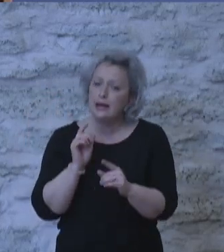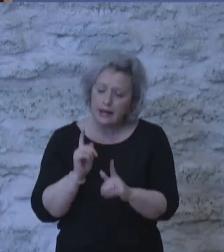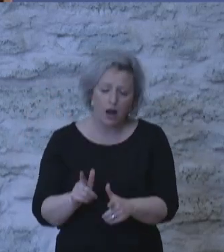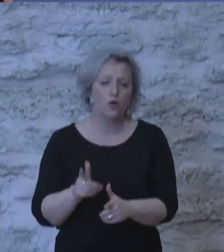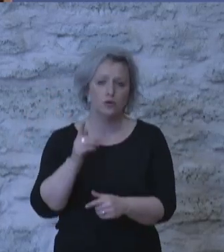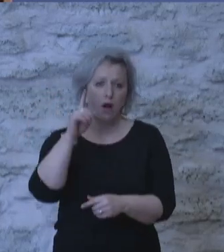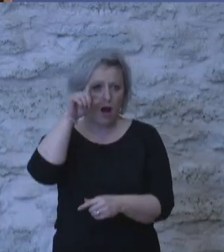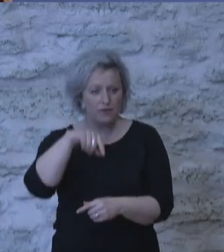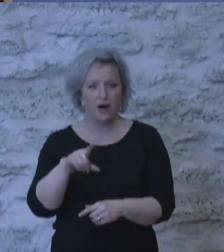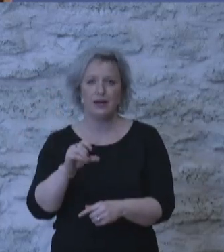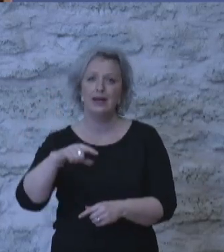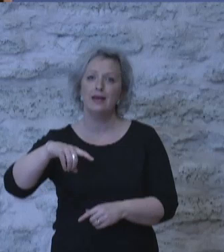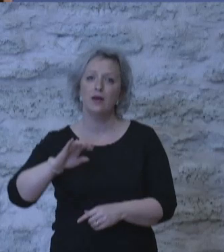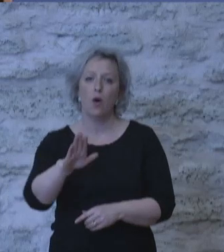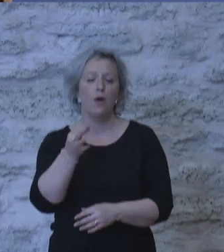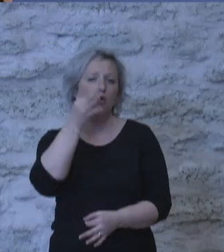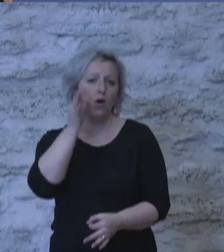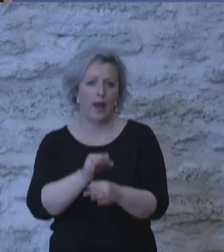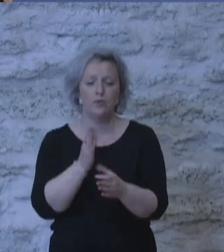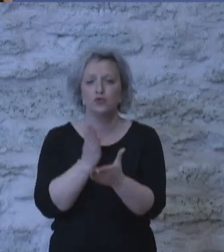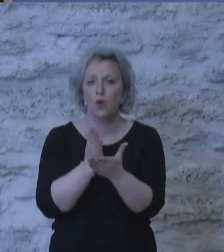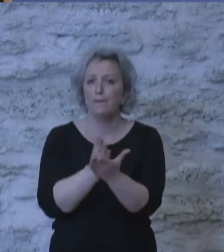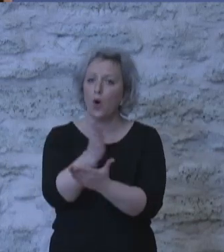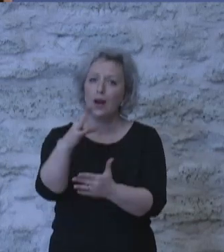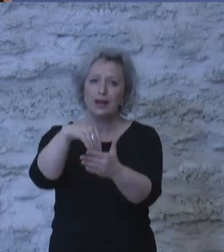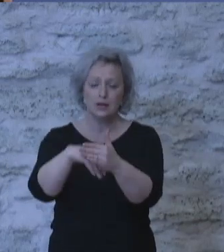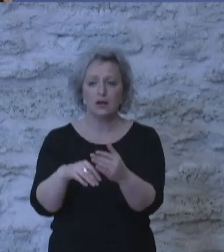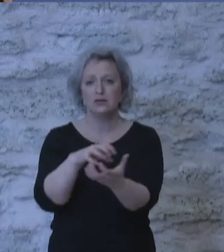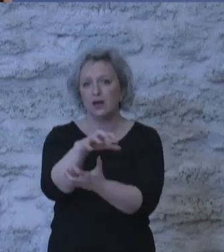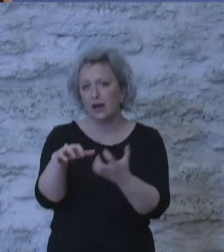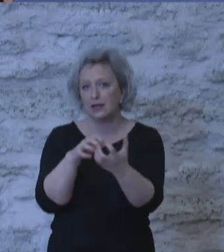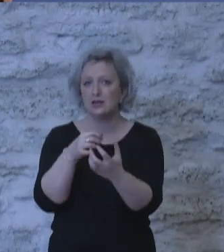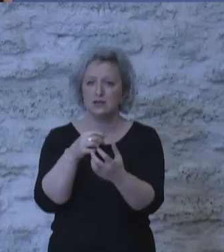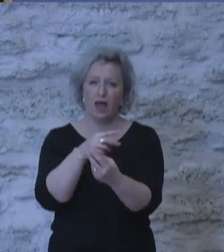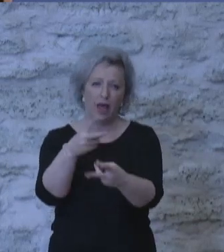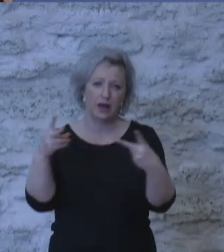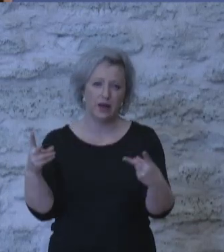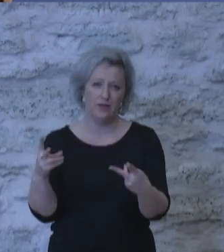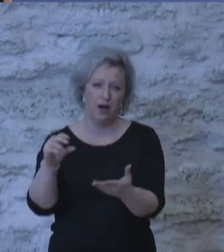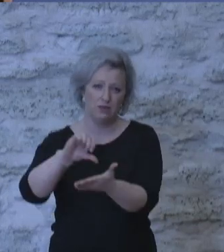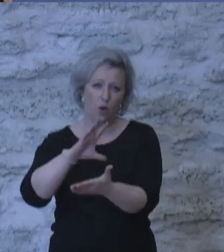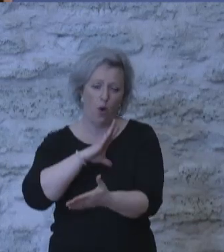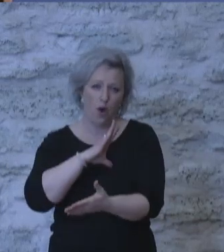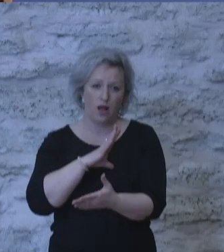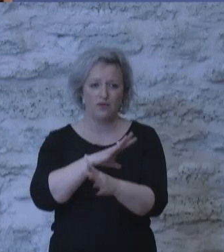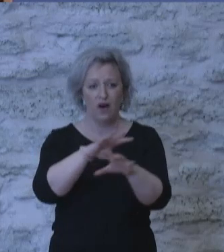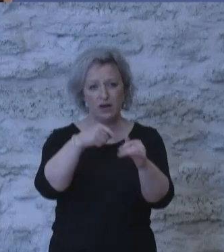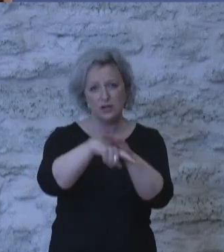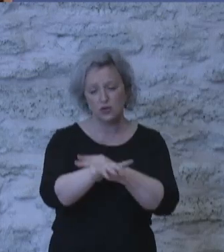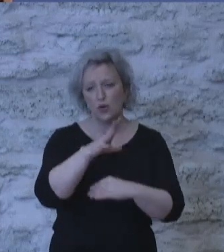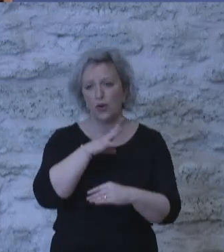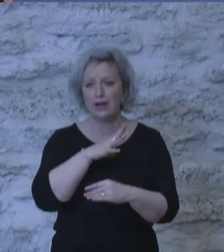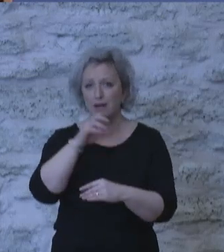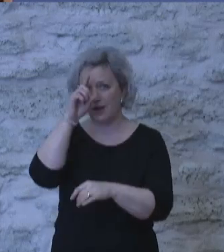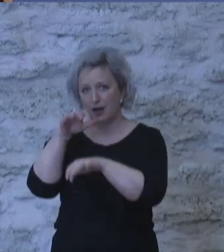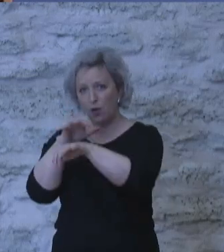ära ligi, teil on ka väga suur kogemus, poliitikas olete ka mitme kriisi ajal olnud nii riigus kui valitsusest teata seda, et